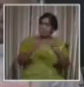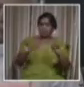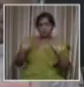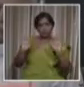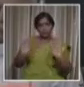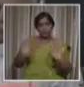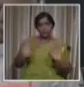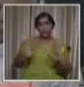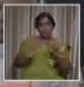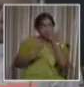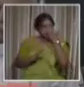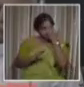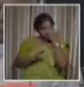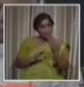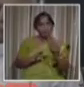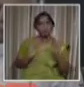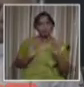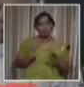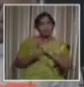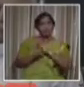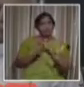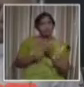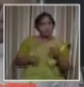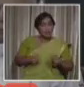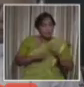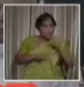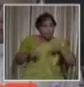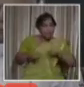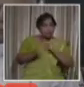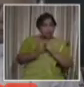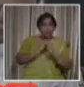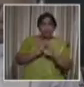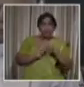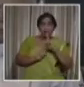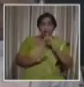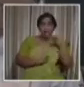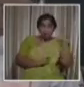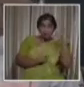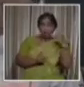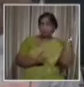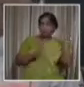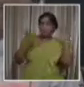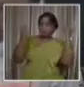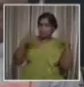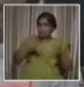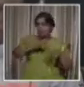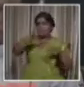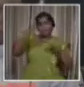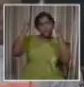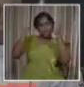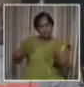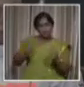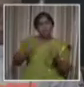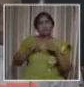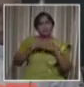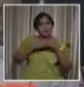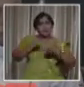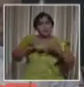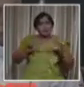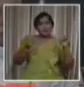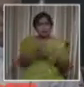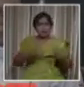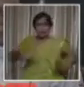කියන්නේ. කරුණාකරලා මේ සංස්කෘතිය වෙනස් කරන්න කතා කරන්න ඕනේ කියලා නැගිටලා එවලේ කතා කරන්න අනික් කෙනා වාඩි වෙන්න. මේම ගෙනියන්න